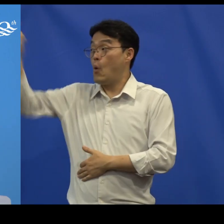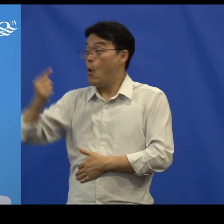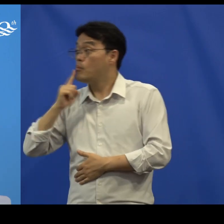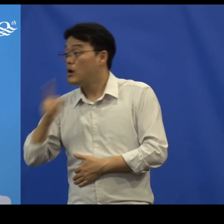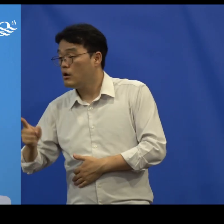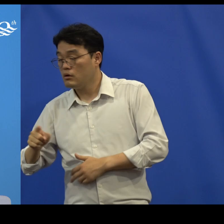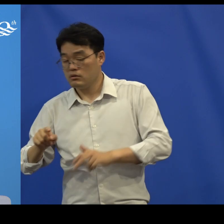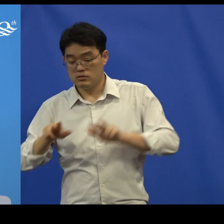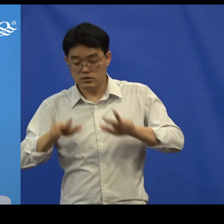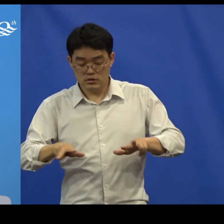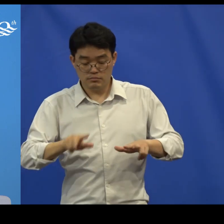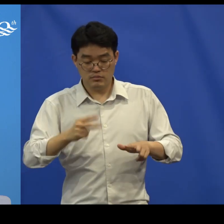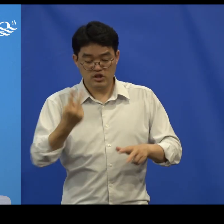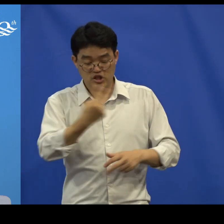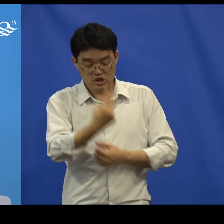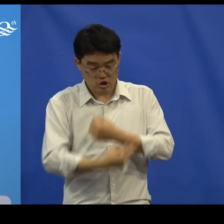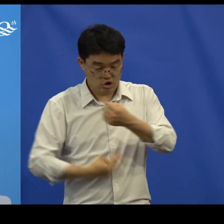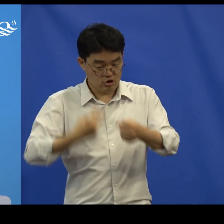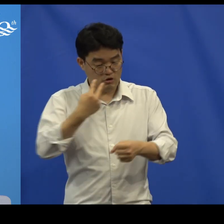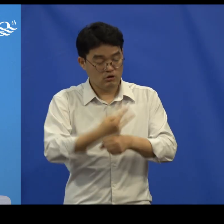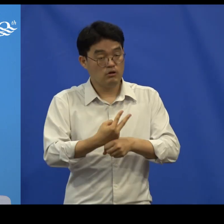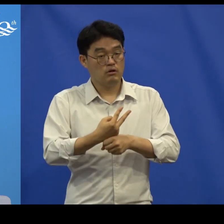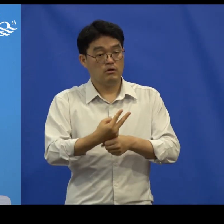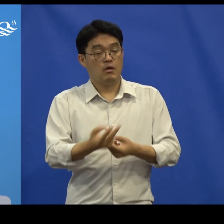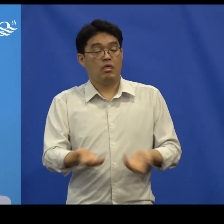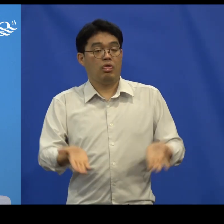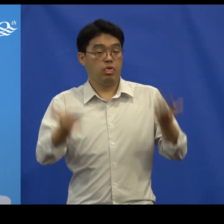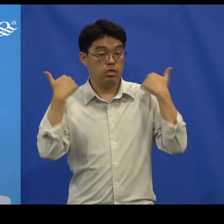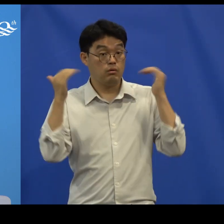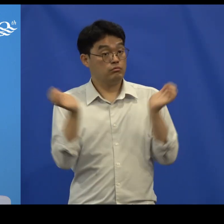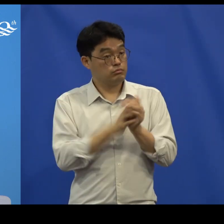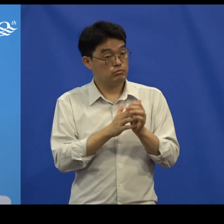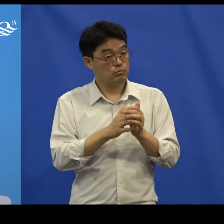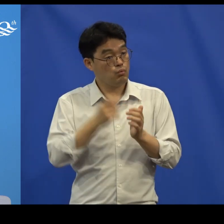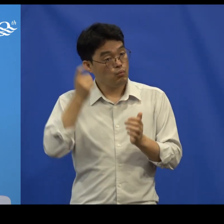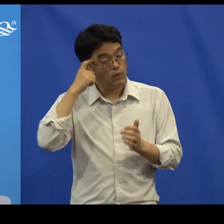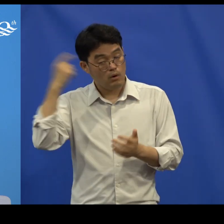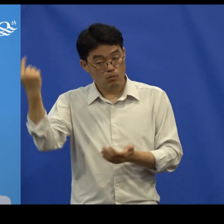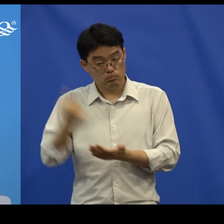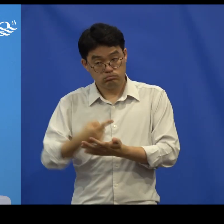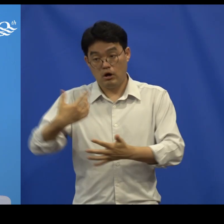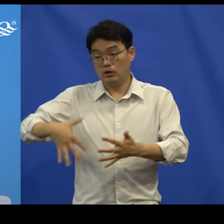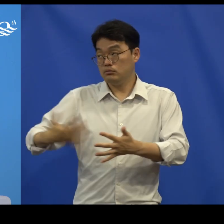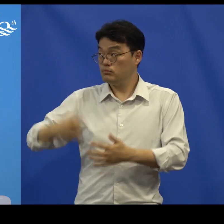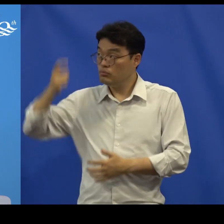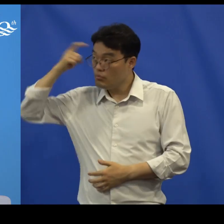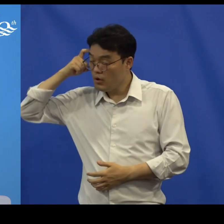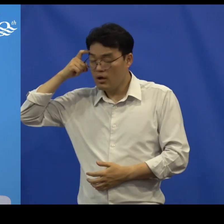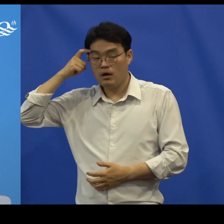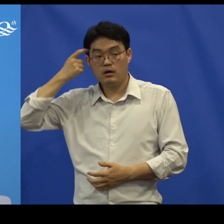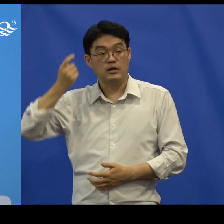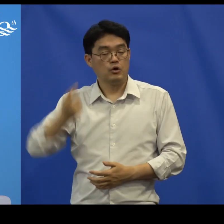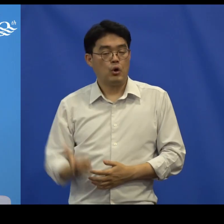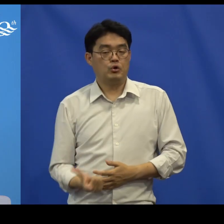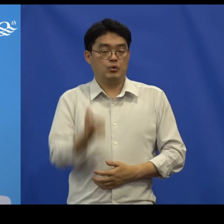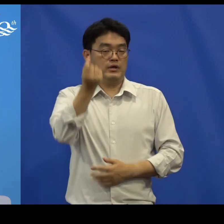않았느냐? 자, 여기 속히라는 말에는 여러 가지 의미가 있습니다. 첫